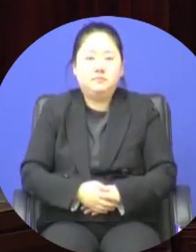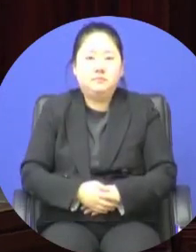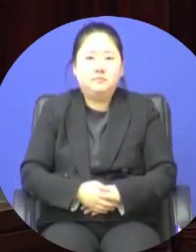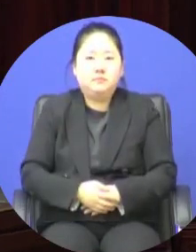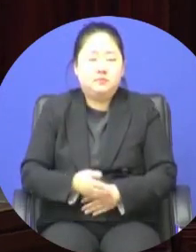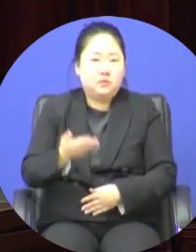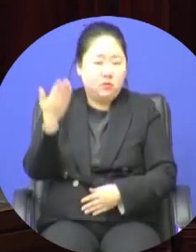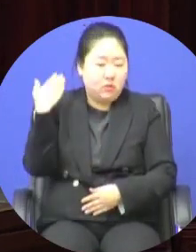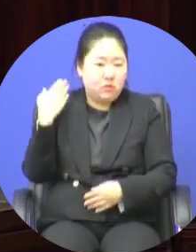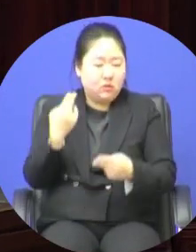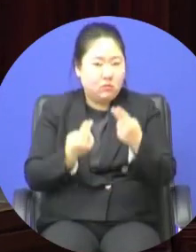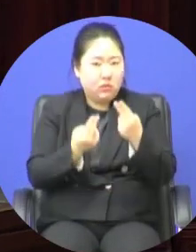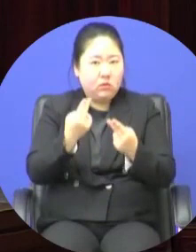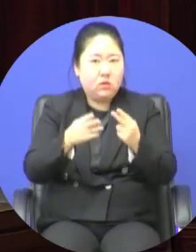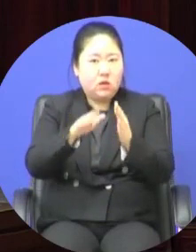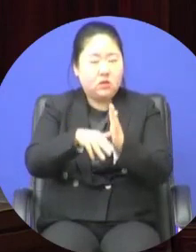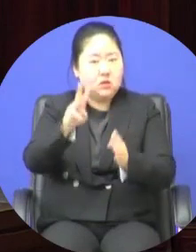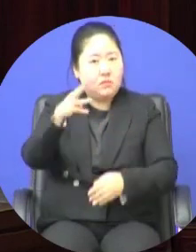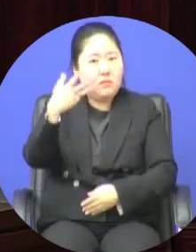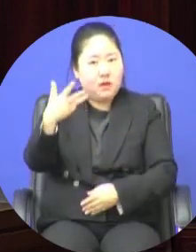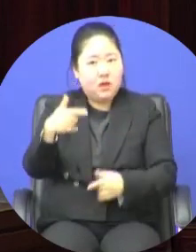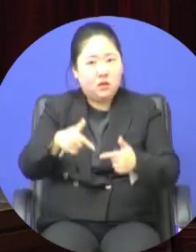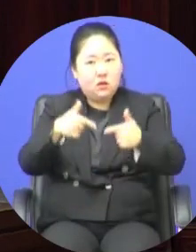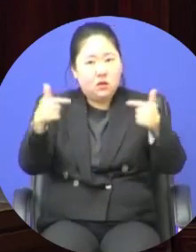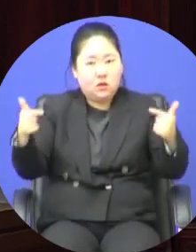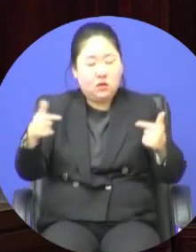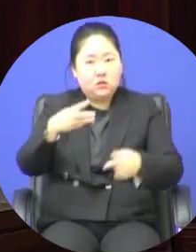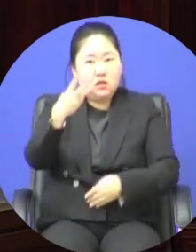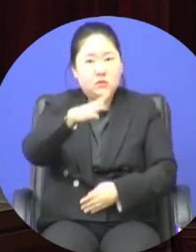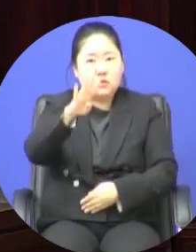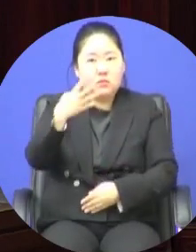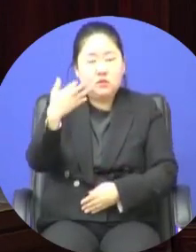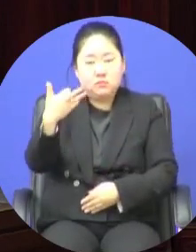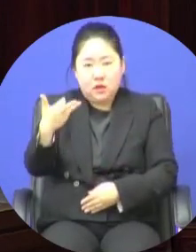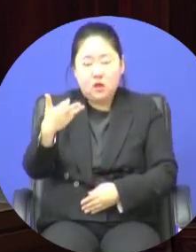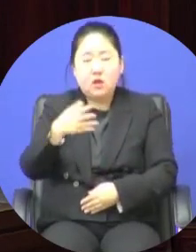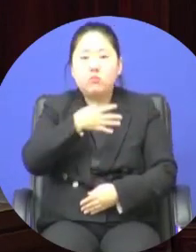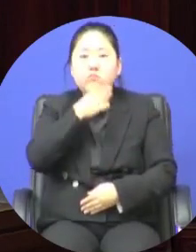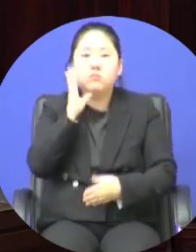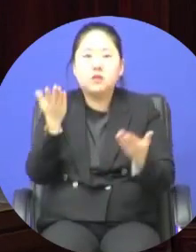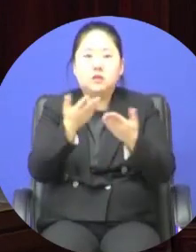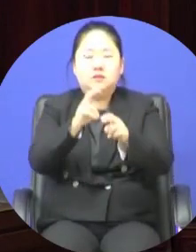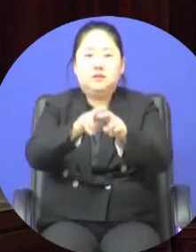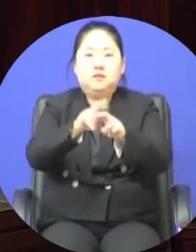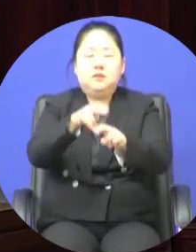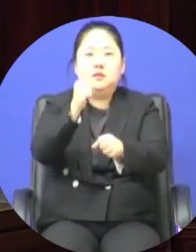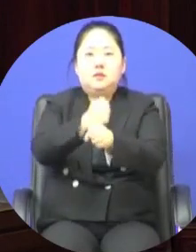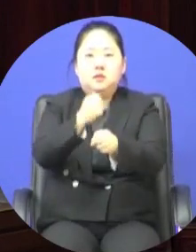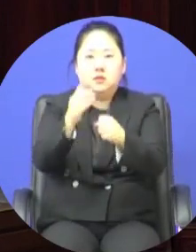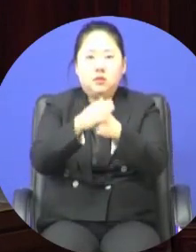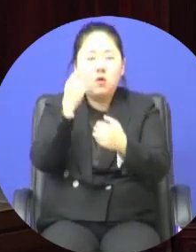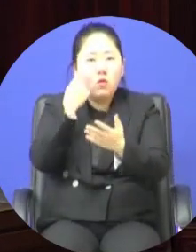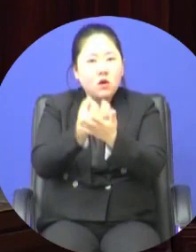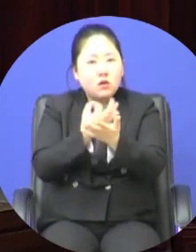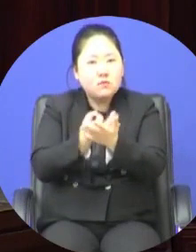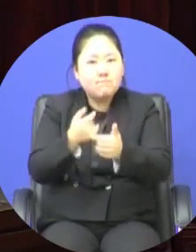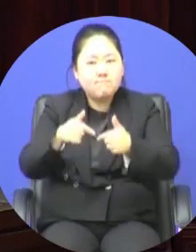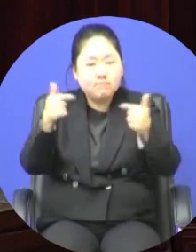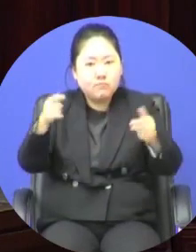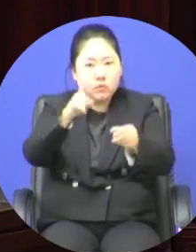지난해 대비 308개 늘어난 3,418개의 어르신 일자리를 만들어 소득 기반 확충에 노력한